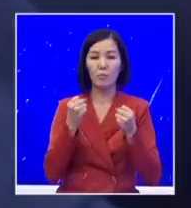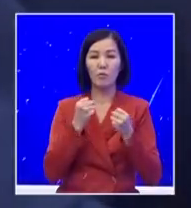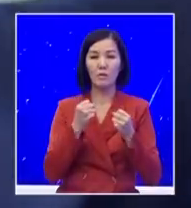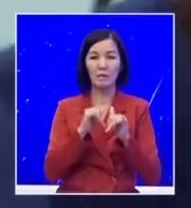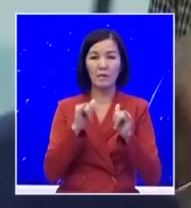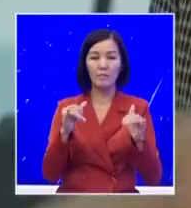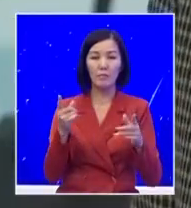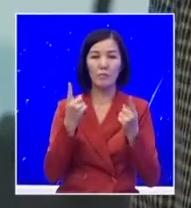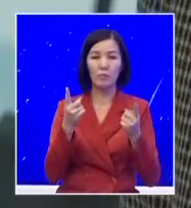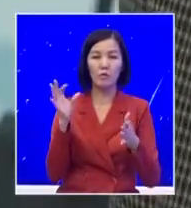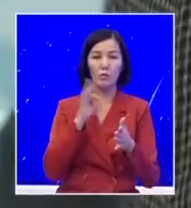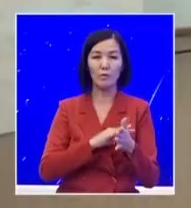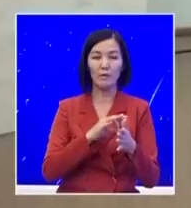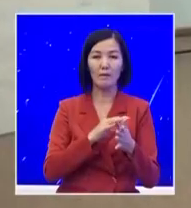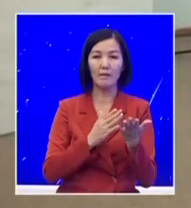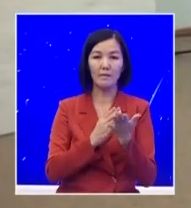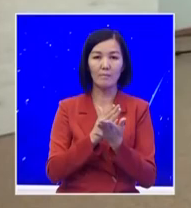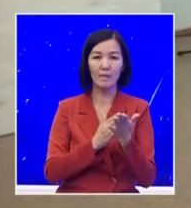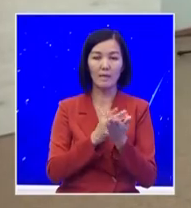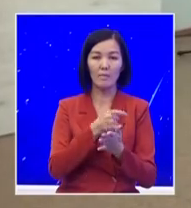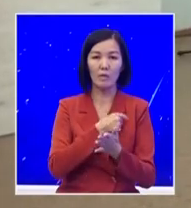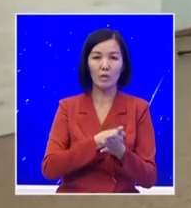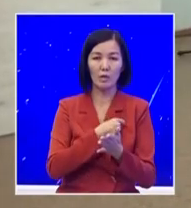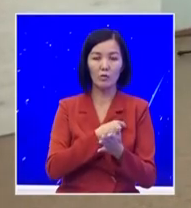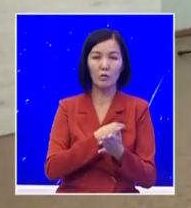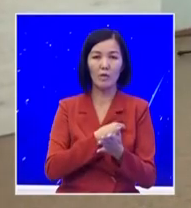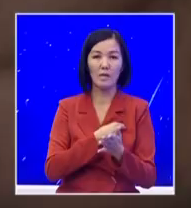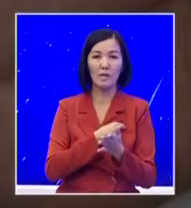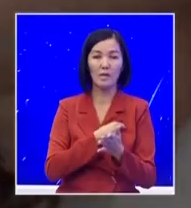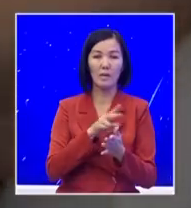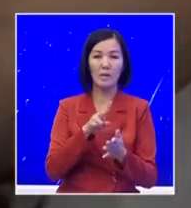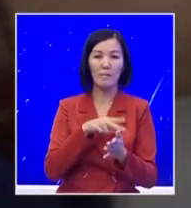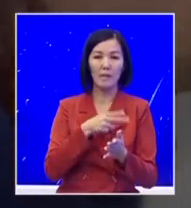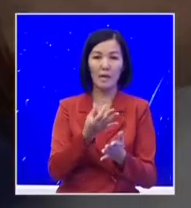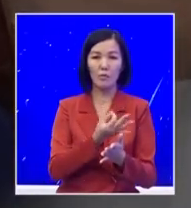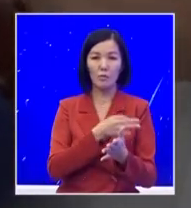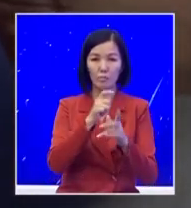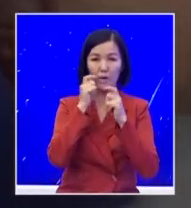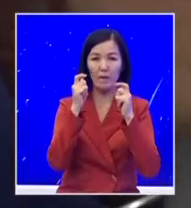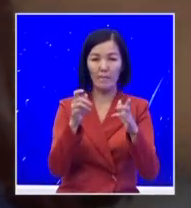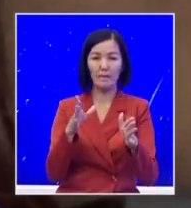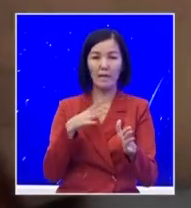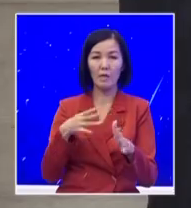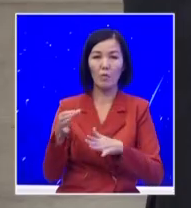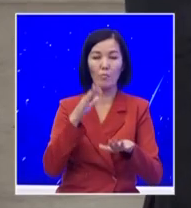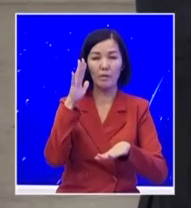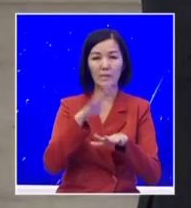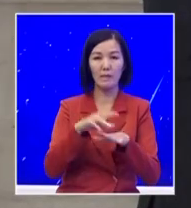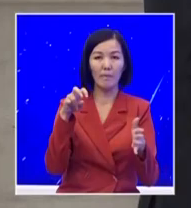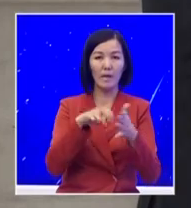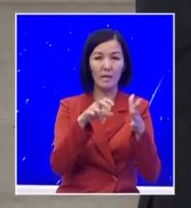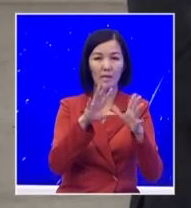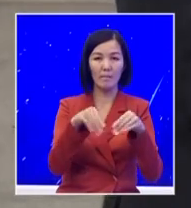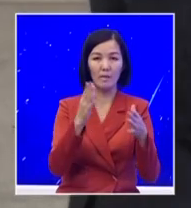дамуына аянбай үлес қосып жүрген қызметкерлер мен жаттықтырушылар арнайы төсбелгілермен марапатталды. Сонымен қатар облыс әкімінің алғыс